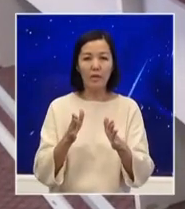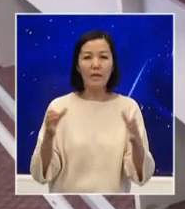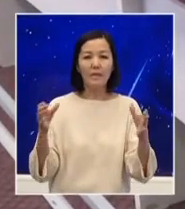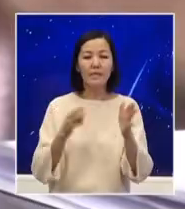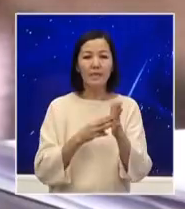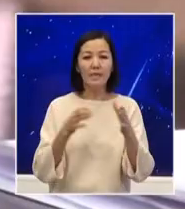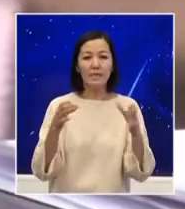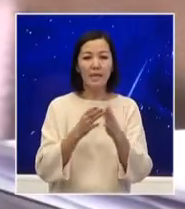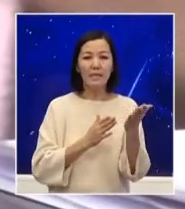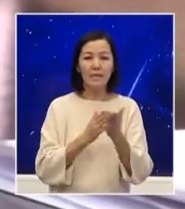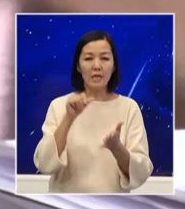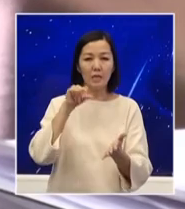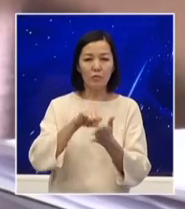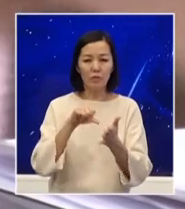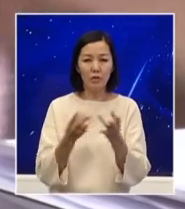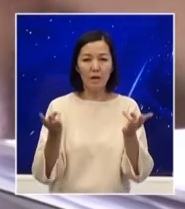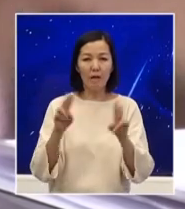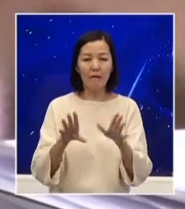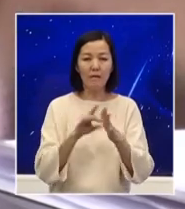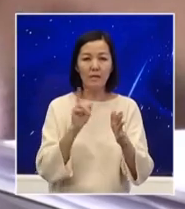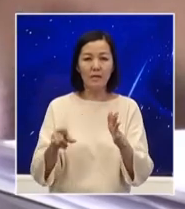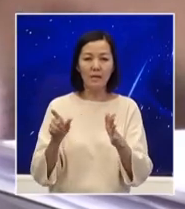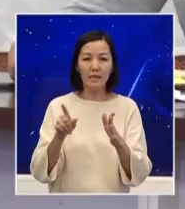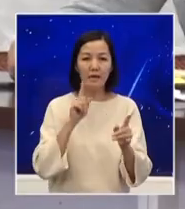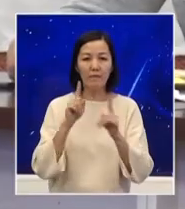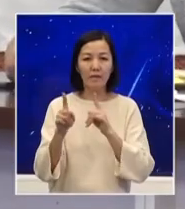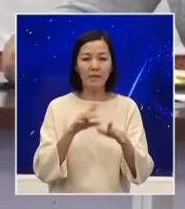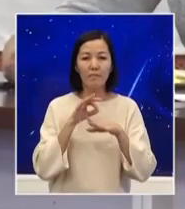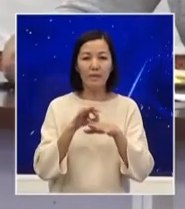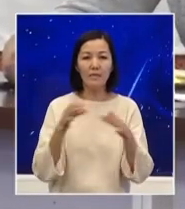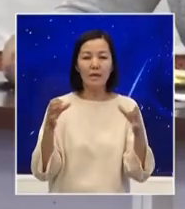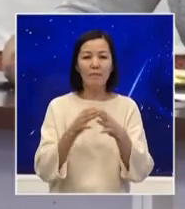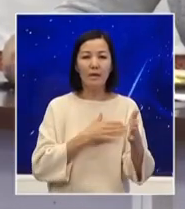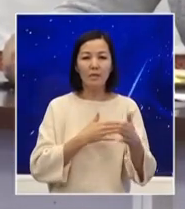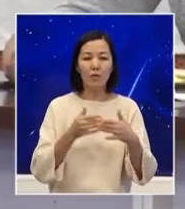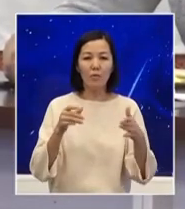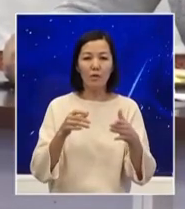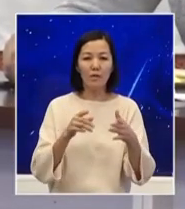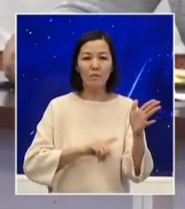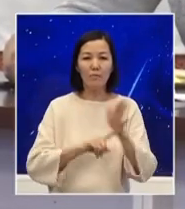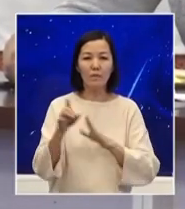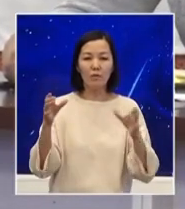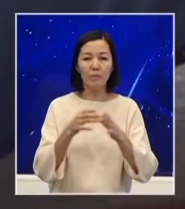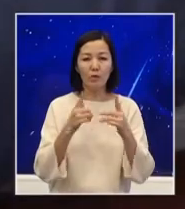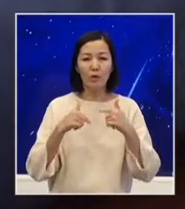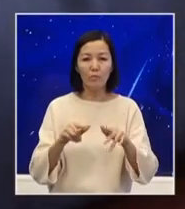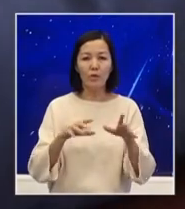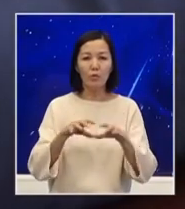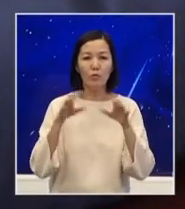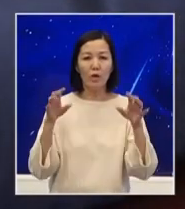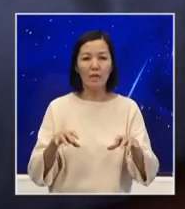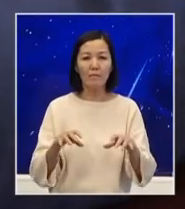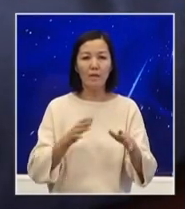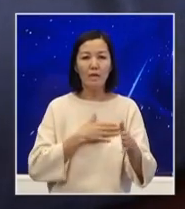анықталмақ. Оның 8-і саяси кеңес мүшесі, қалған делегаттар конференция барысында партия органдарының бастауыш партия